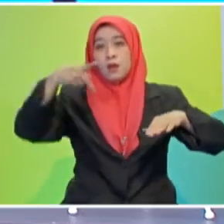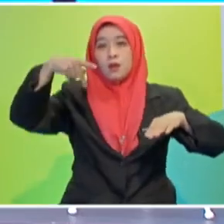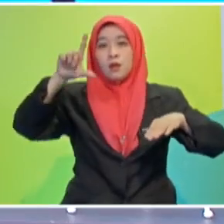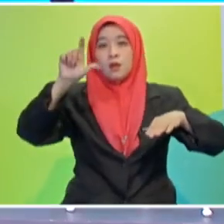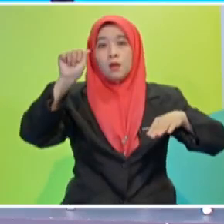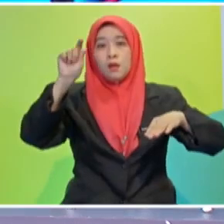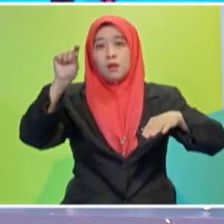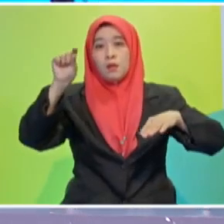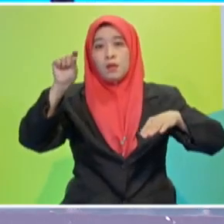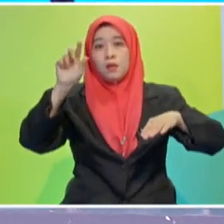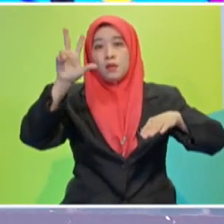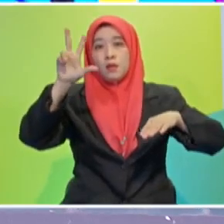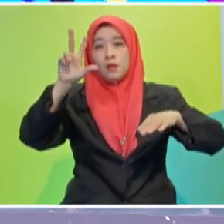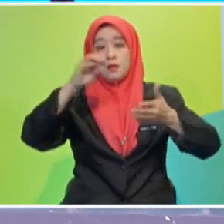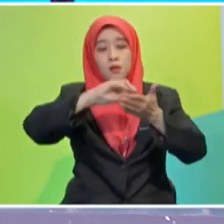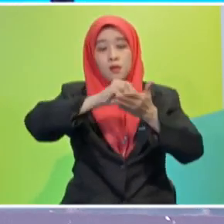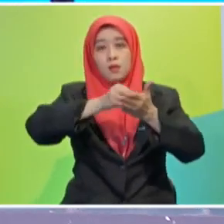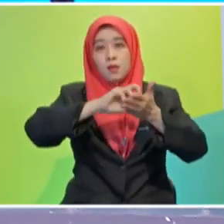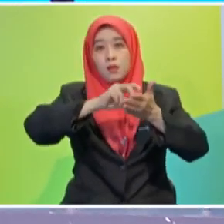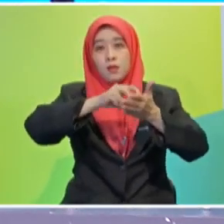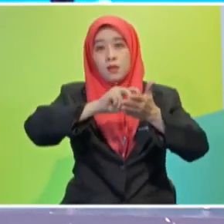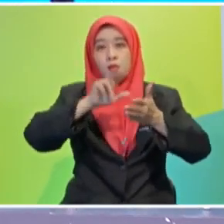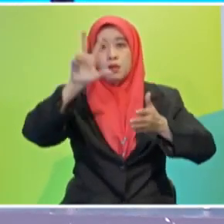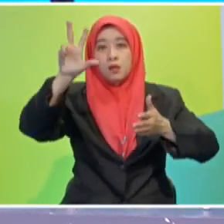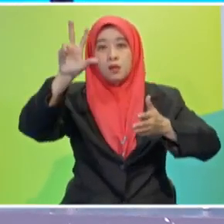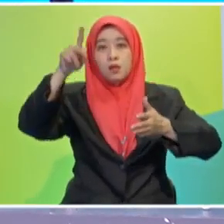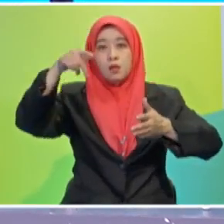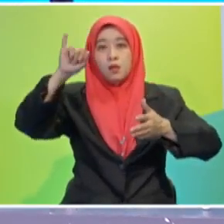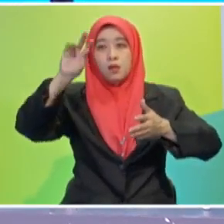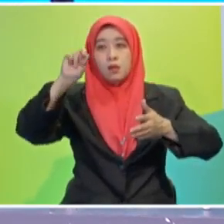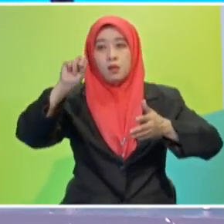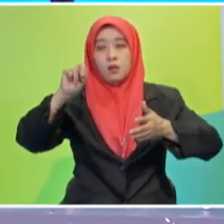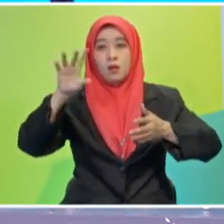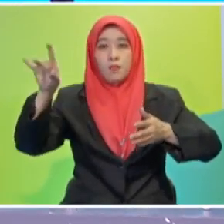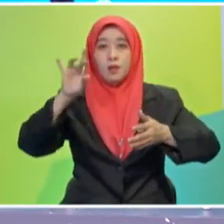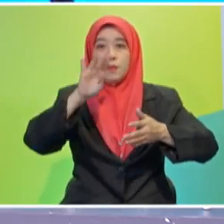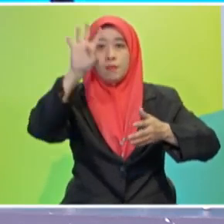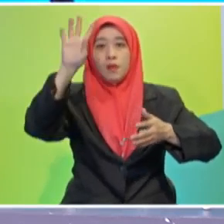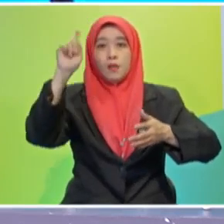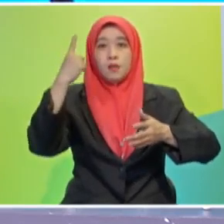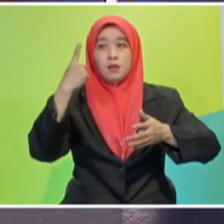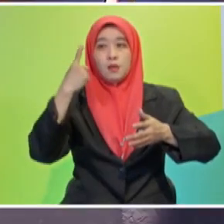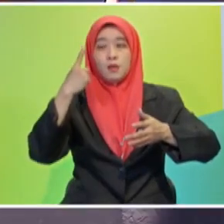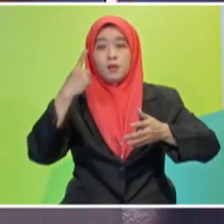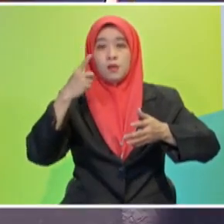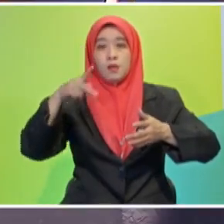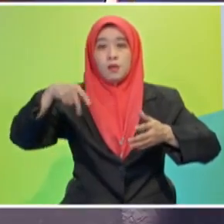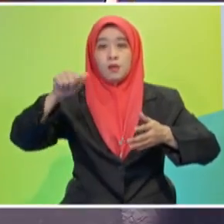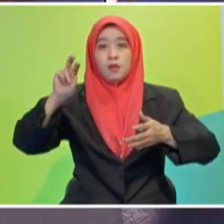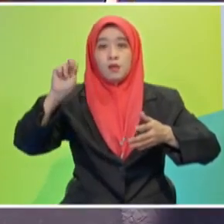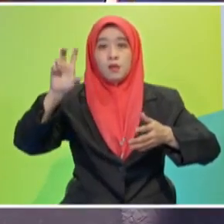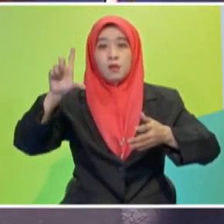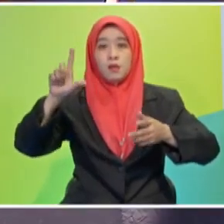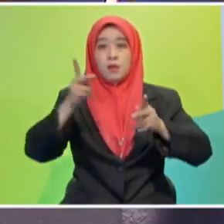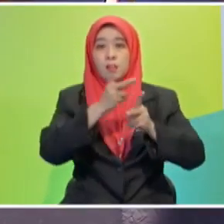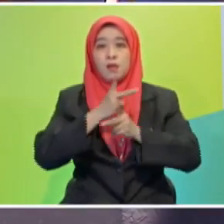3 pin dekat bahagian mana? Dekat atas ni cikgu. Okey, kita pilih 4 je. Baik, plug dan 3 yang pin. kedua, panel kawalan. Okey,